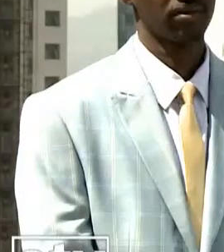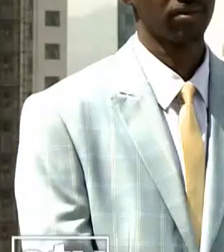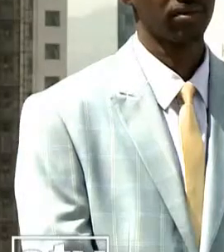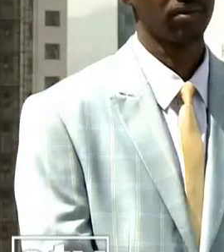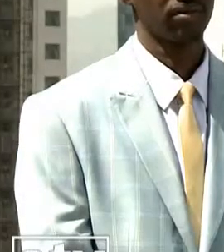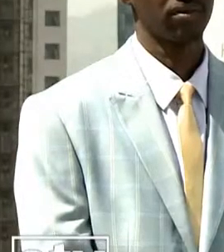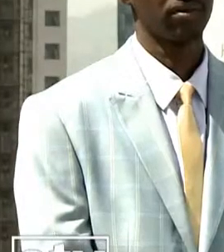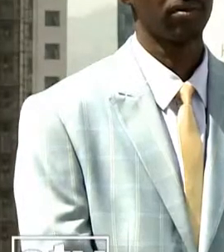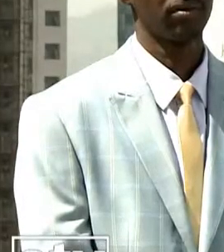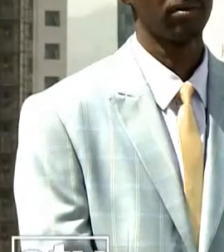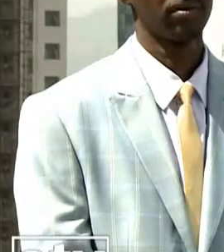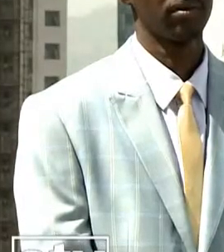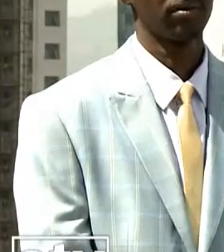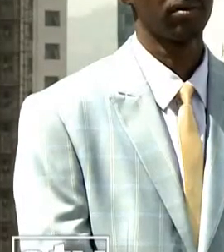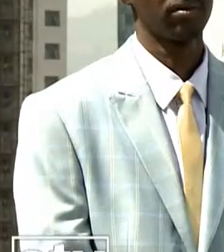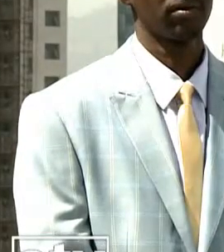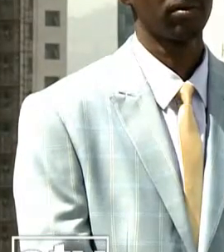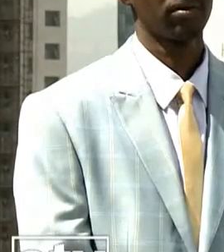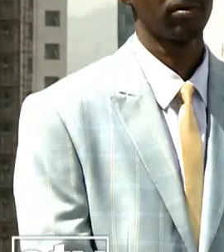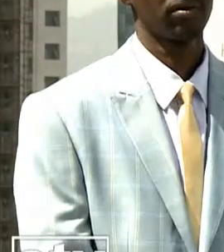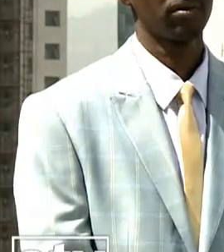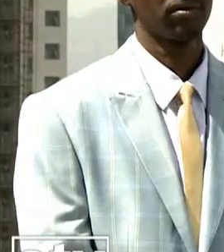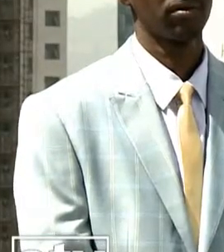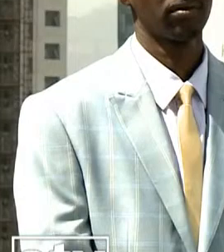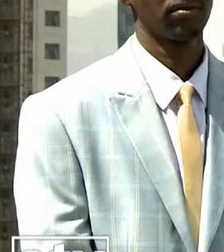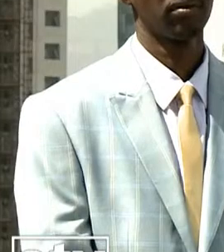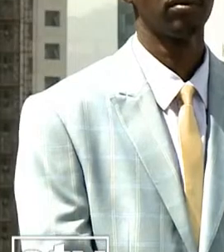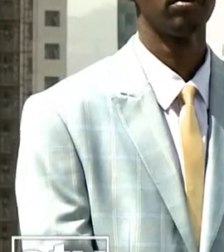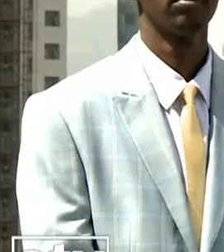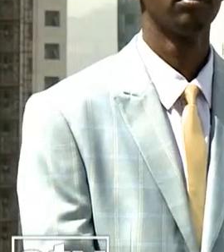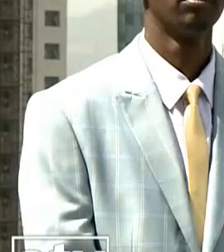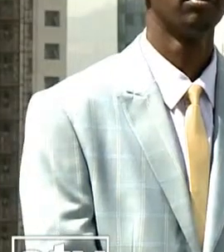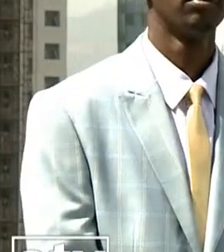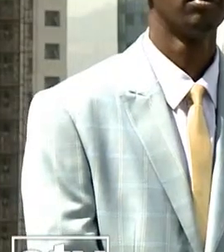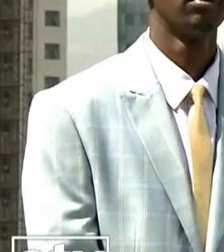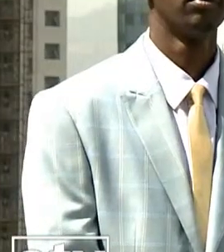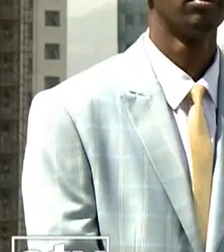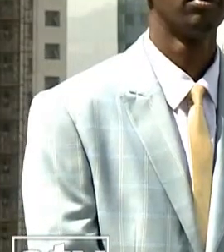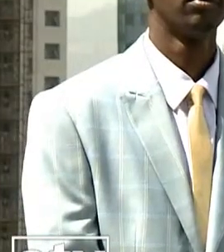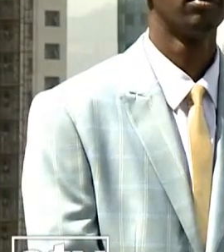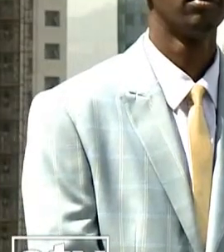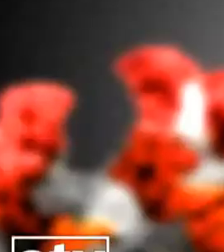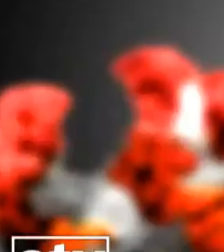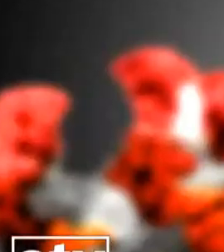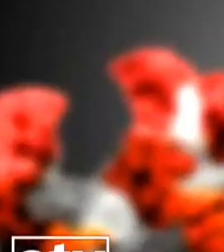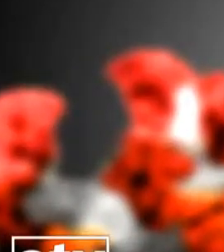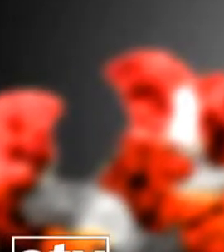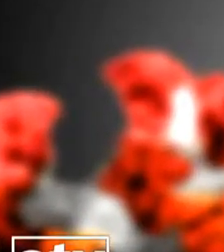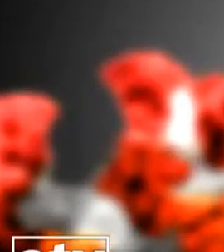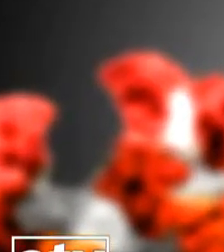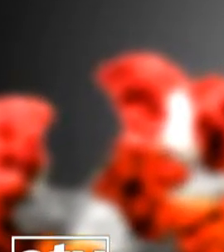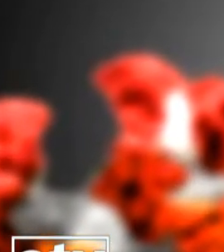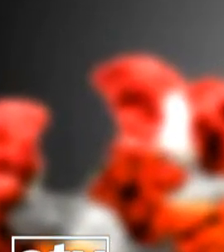فيروس كورونا وعذر دلاء ووقت حاضر كان كصفافة دنيدة إيو دالكينا